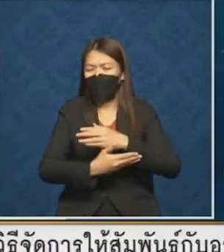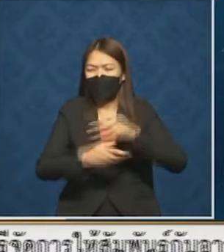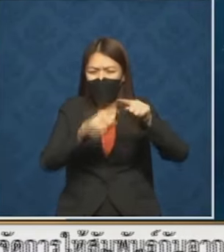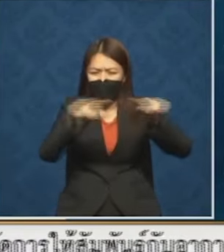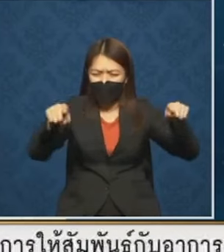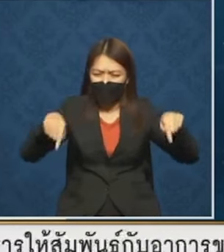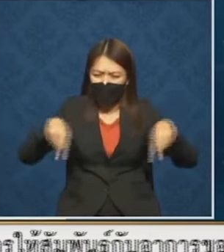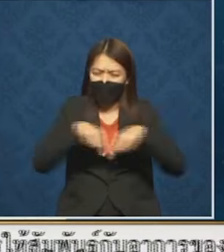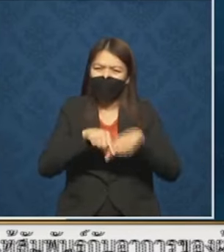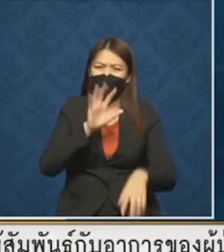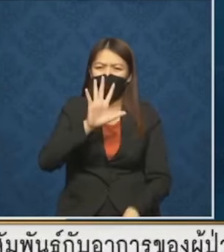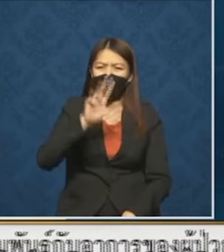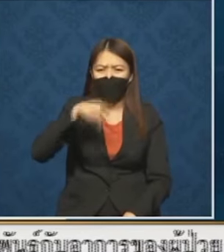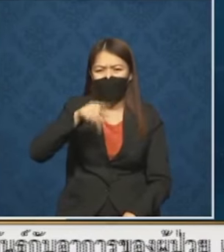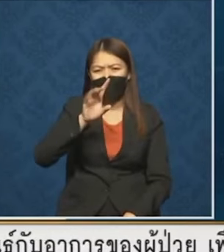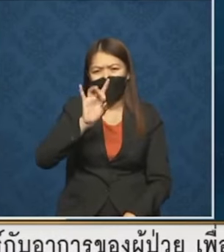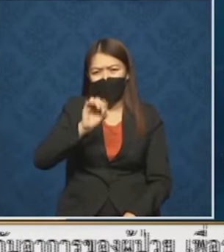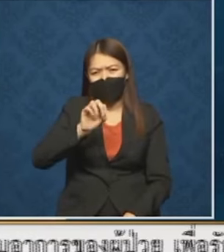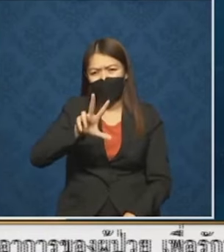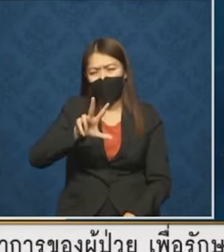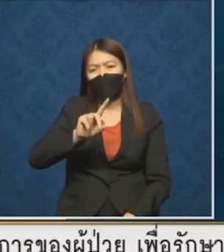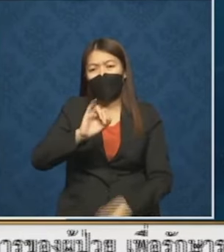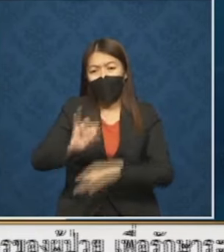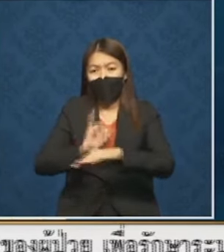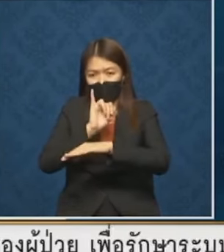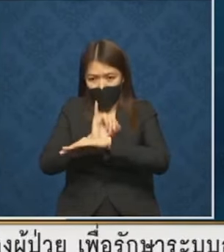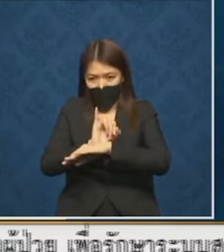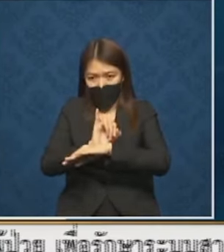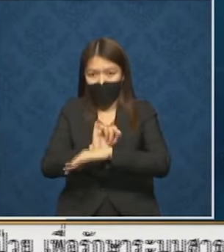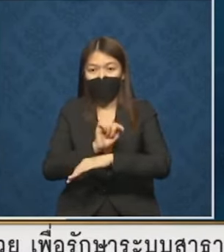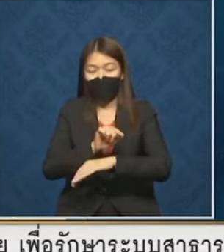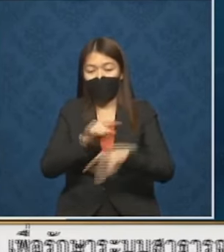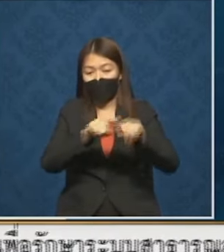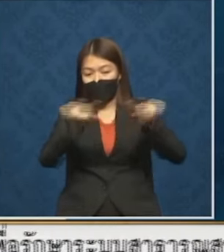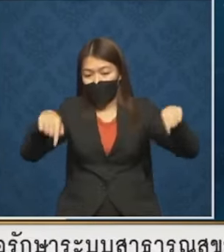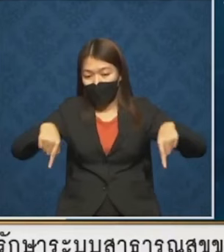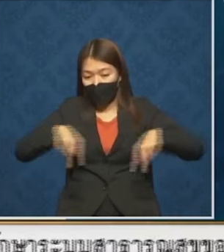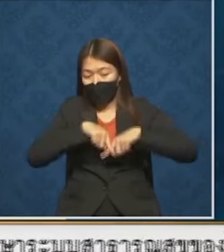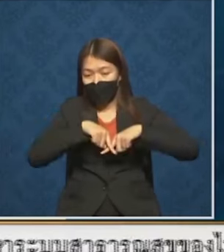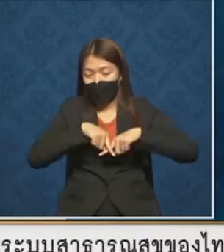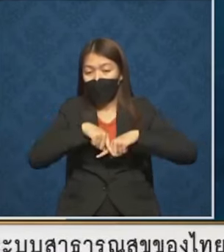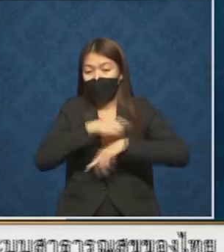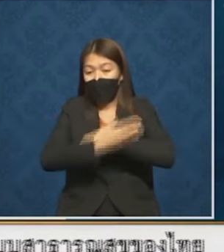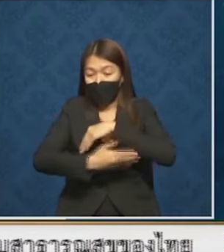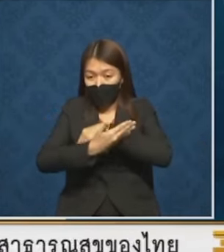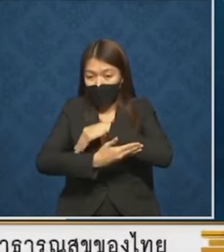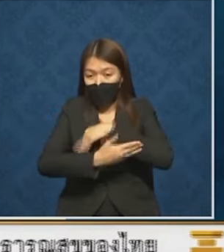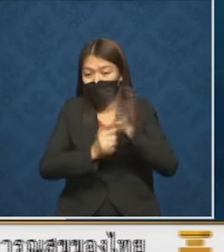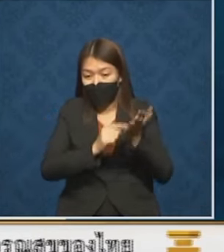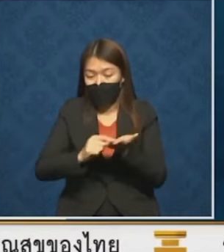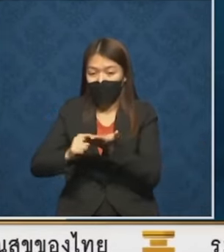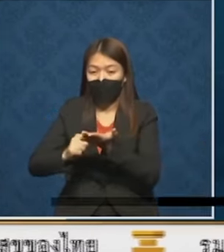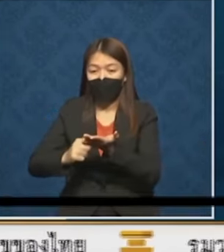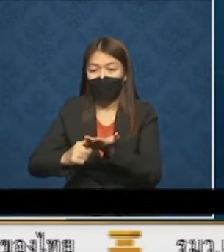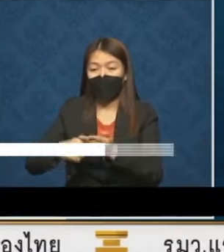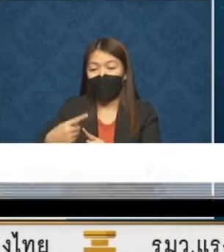อนมันไปถึงไหนแล้วที่ดินเขากระโดงอยู่ในพื้นที่จังหวัดบุรีรัมย์ตอนนี้คุณนิพนธ์บอกว่ากรมที่ดินเนี่ยปฏิบัติตามคำพิพากษ